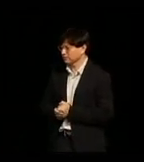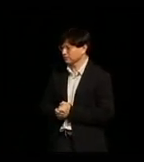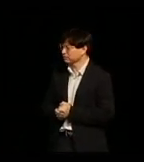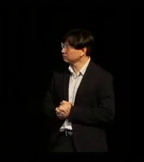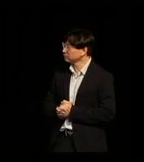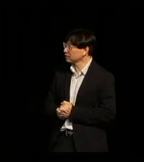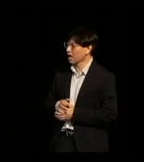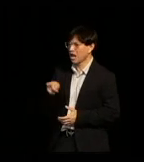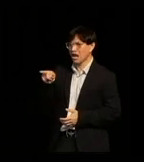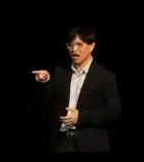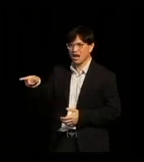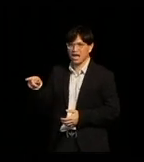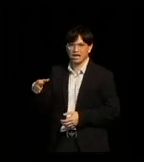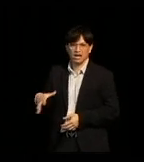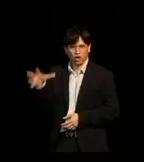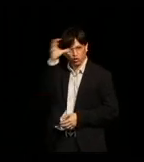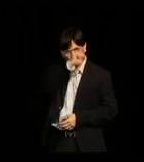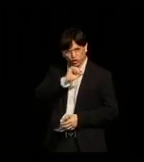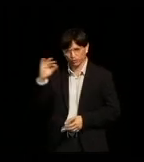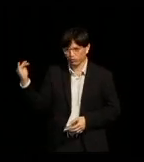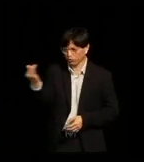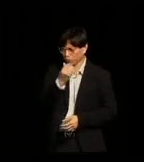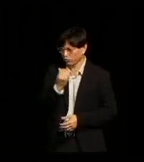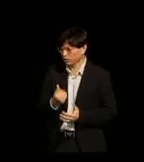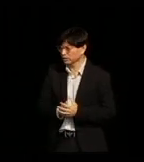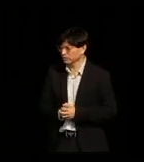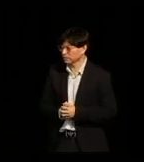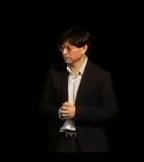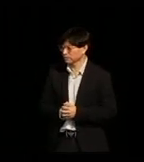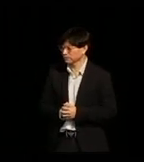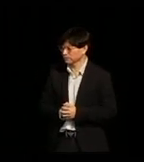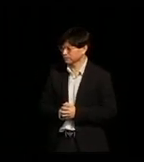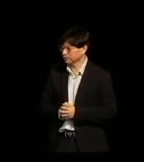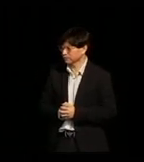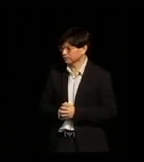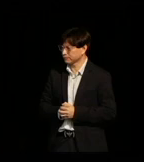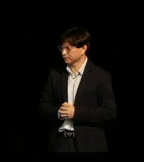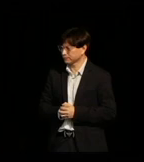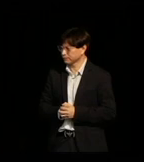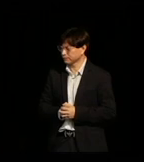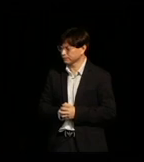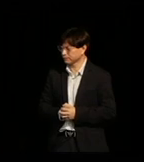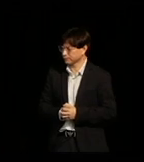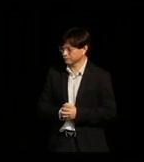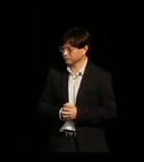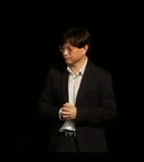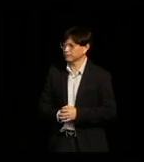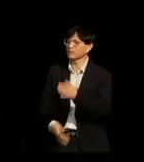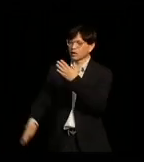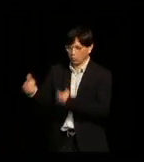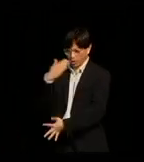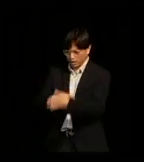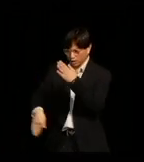di presentazione sappiamo bene la responsabile del servizio nazionale per la pastorale delle persone con disabilità